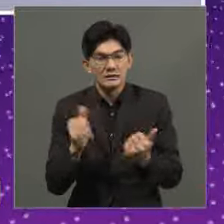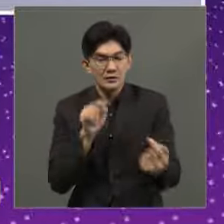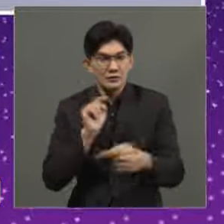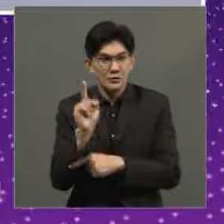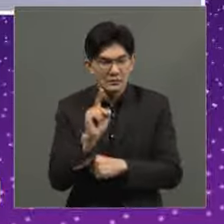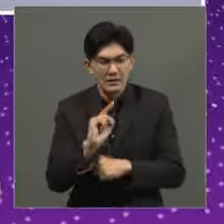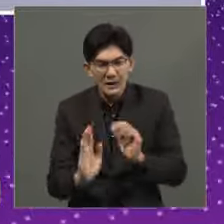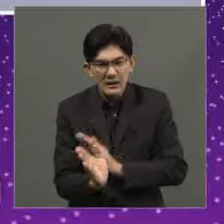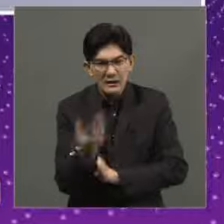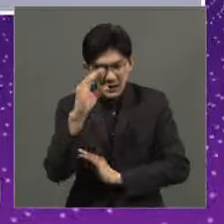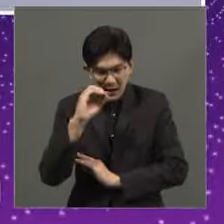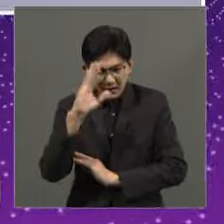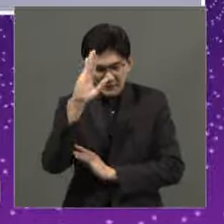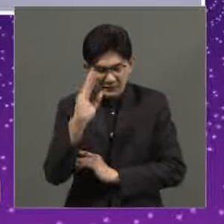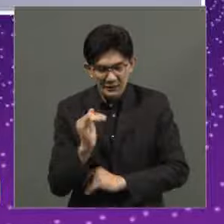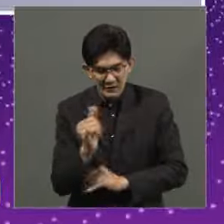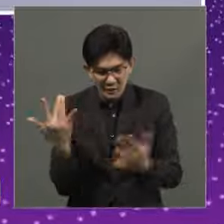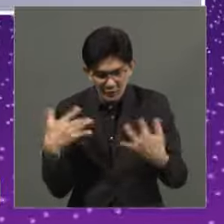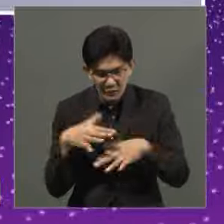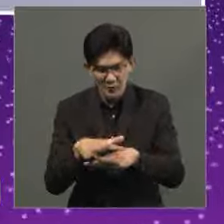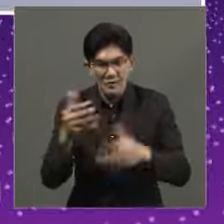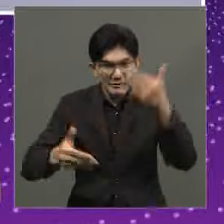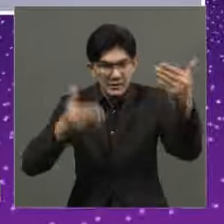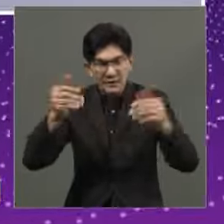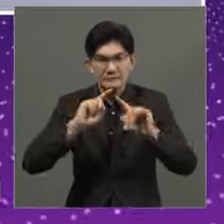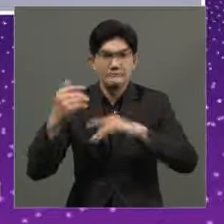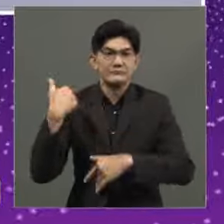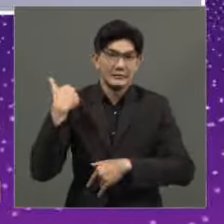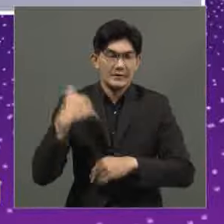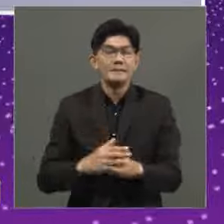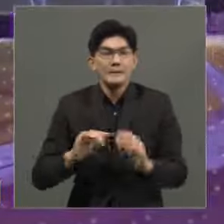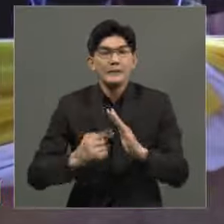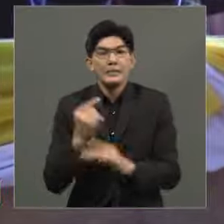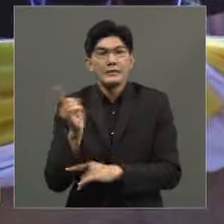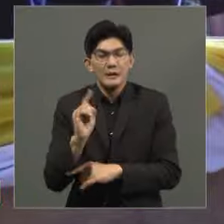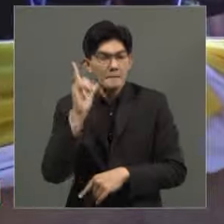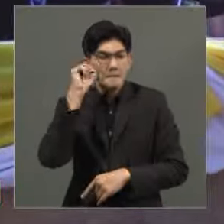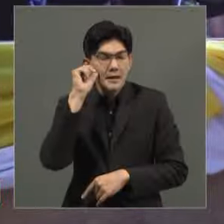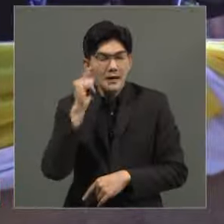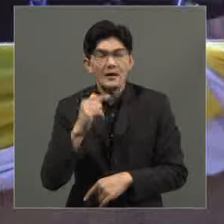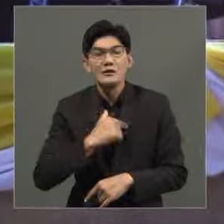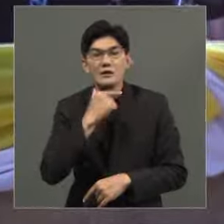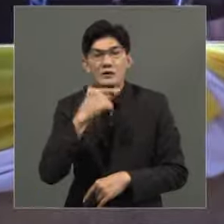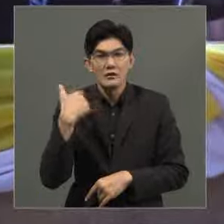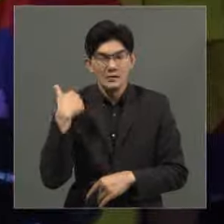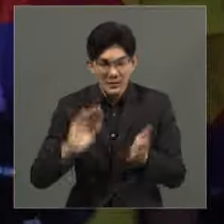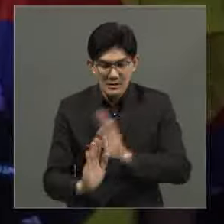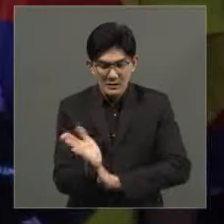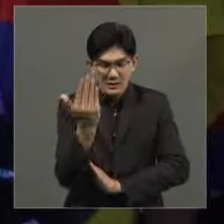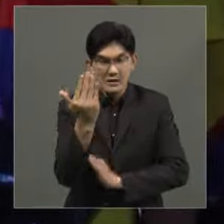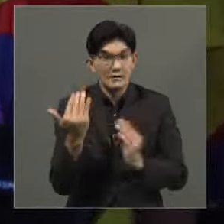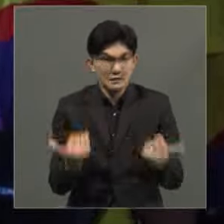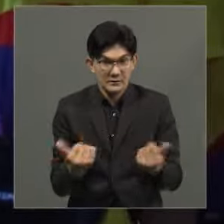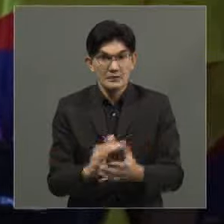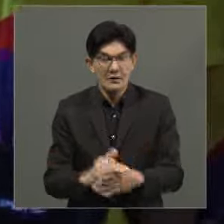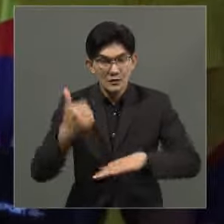เพื่อเข้าร่วมกิจกรรมแล้วก็หลายจังหวัดเนี่ยบรรยากาศคึกคักเลยทีเดียวครับเริ่มกันที่จังหวัดแม่ฮ่องสรครับเมื่อช่วงเช้าที่ผ่านมาครับนายชูชีพ